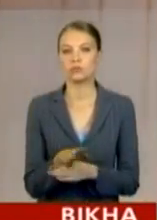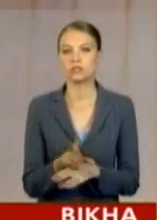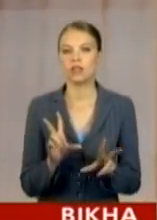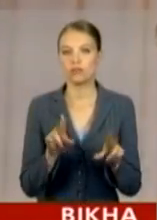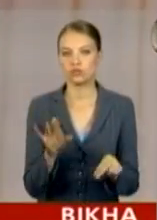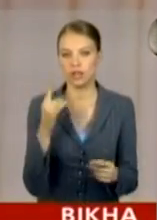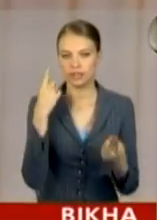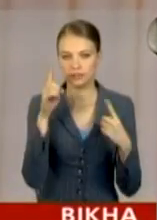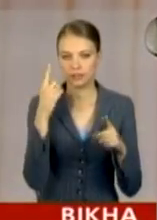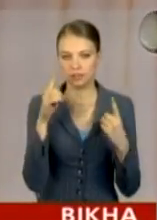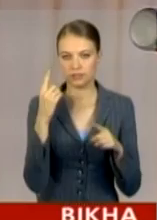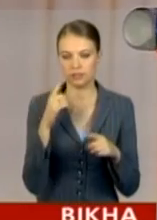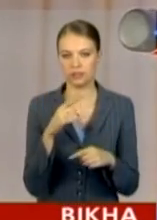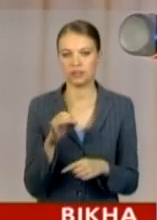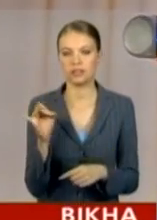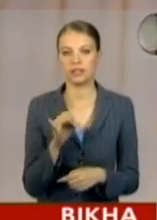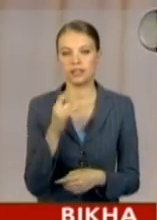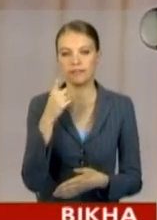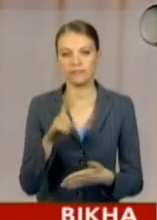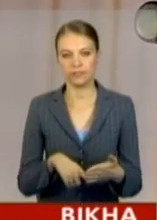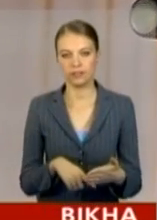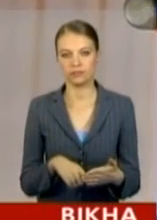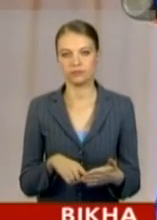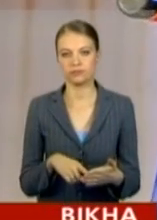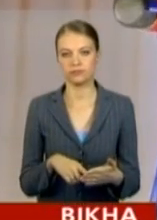сказка. Не вірить.